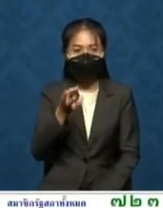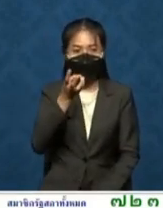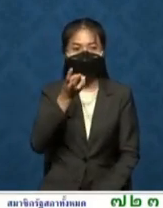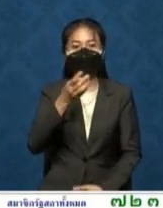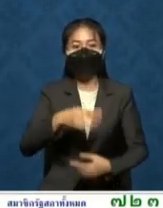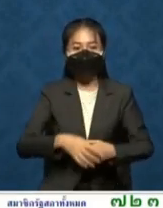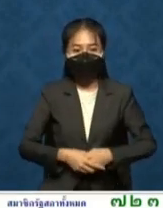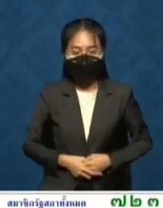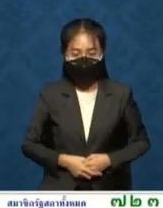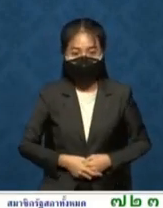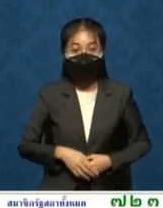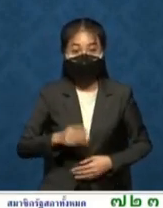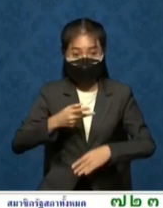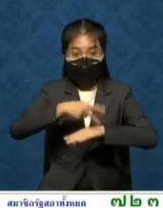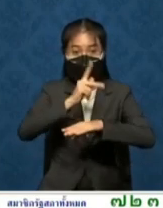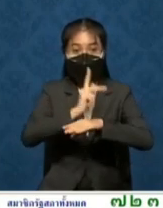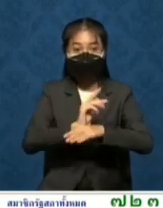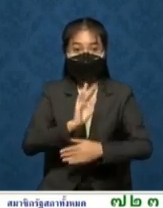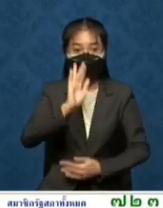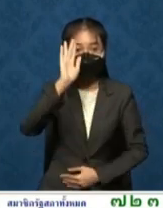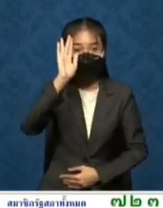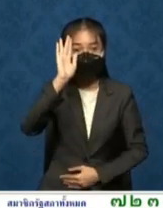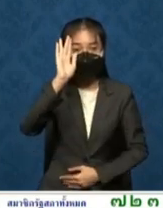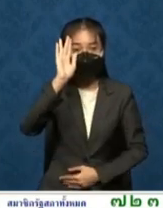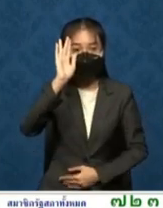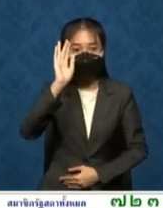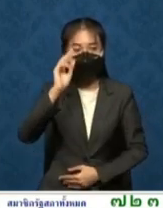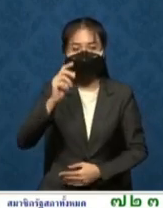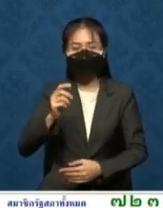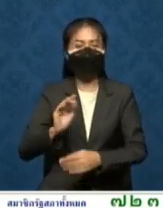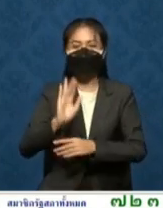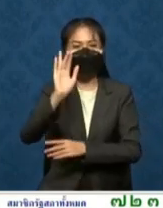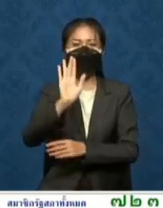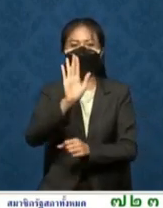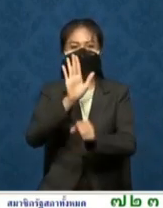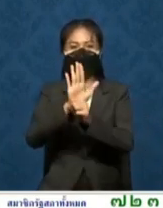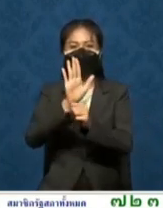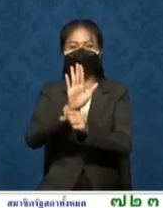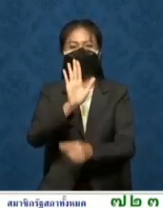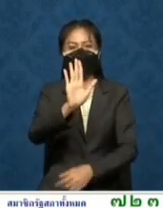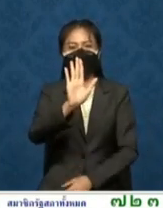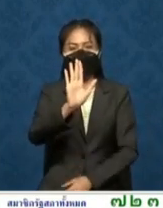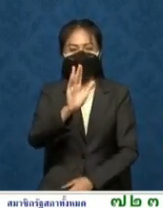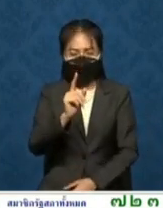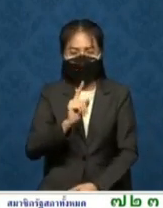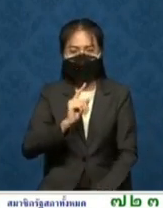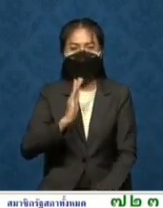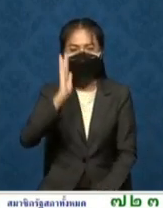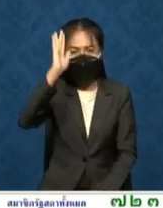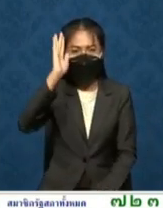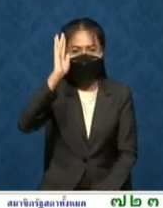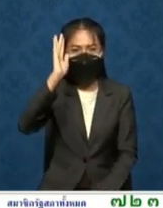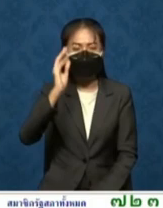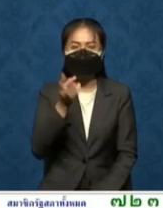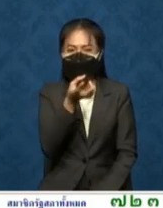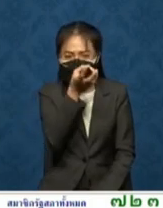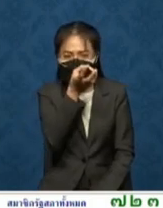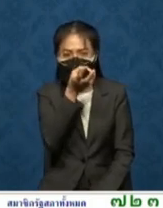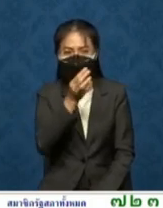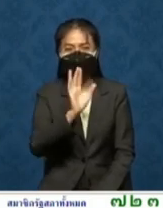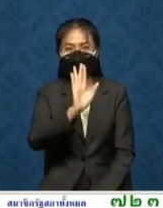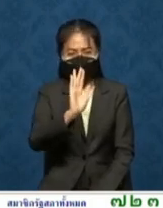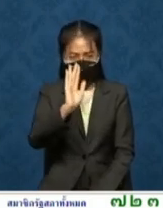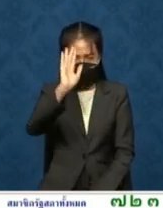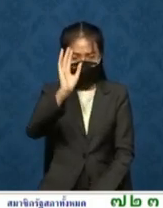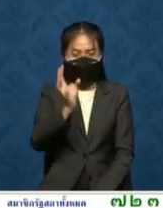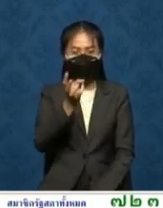ก็ถือว่ าท่านประธานนะ ต่อไปครับเชิญตัวไม่มีประท้วงแล้วครับเชิญต่อ ขออนุญาตประท้วงท่านประธานครับท่านครับ ไม่แล้วครับ ขออนุญาตประท้วงท่าน